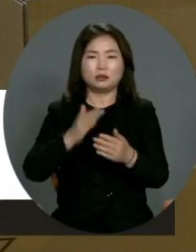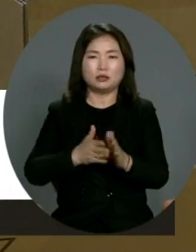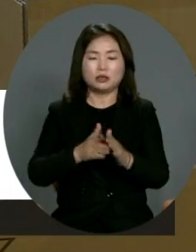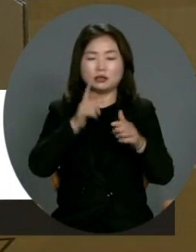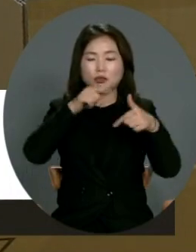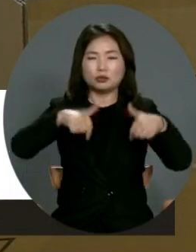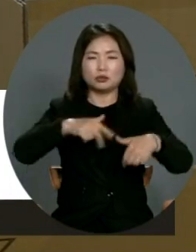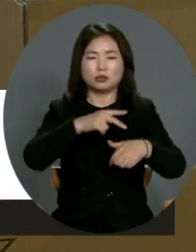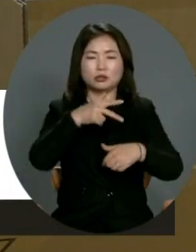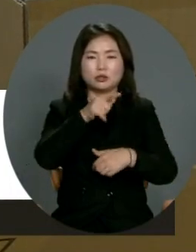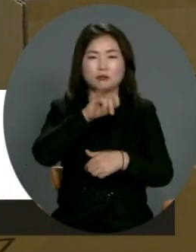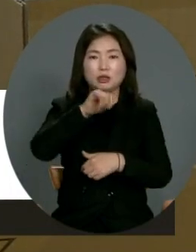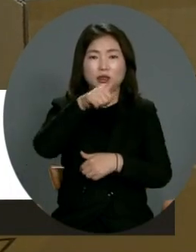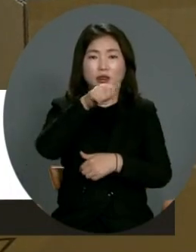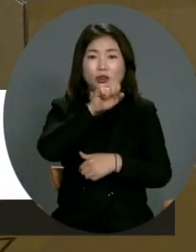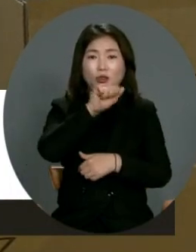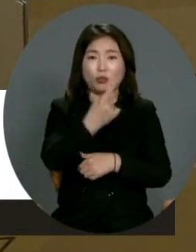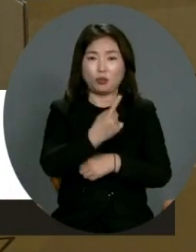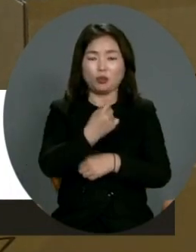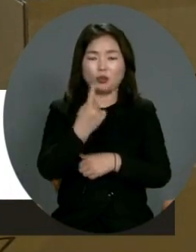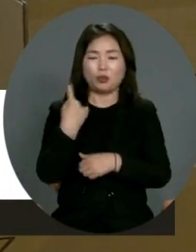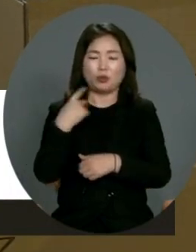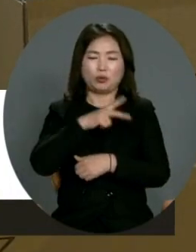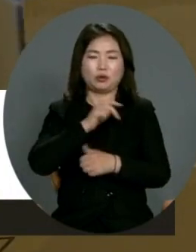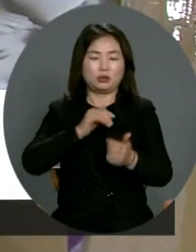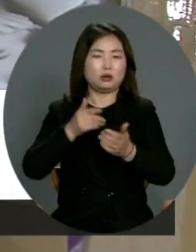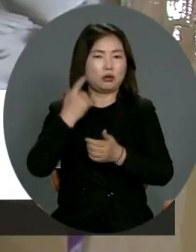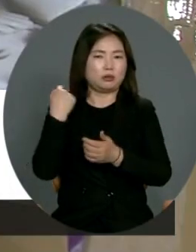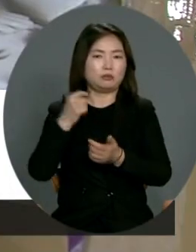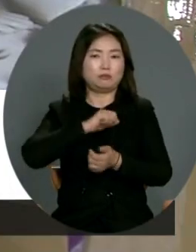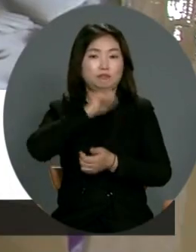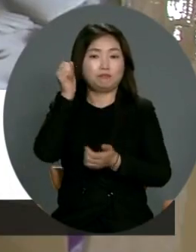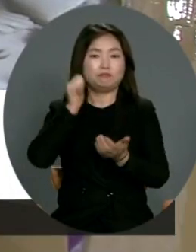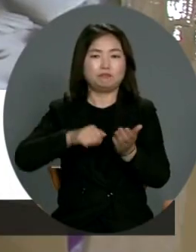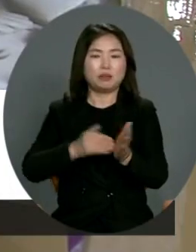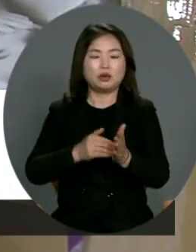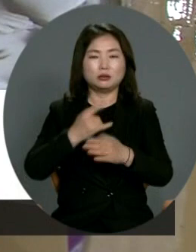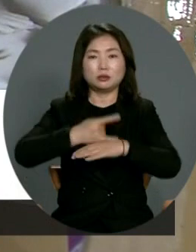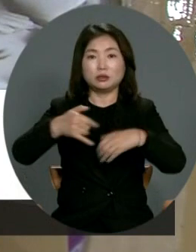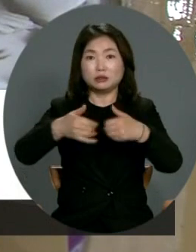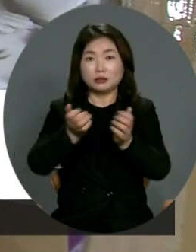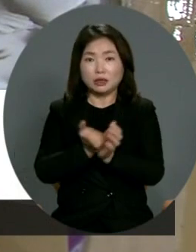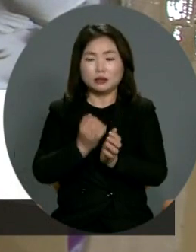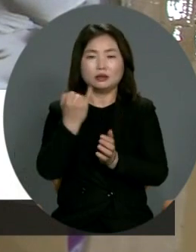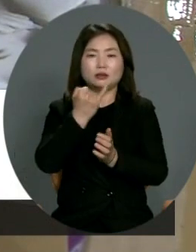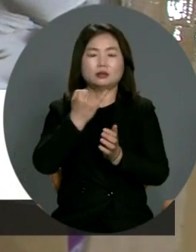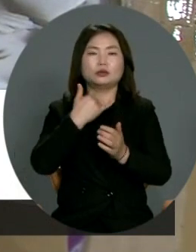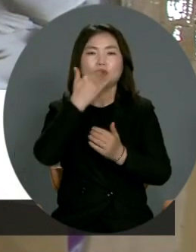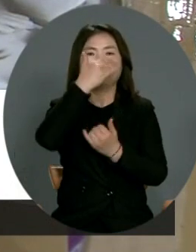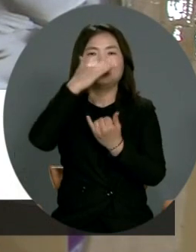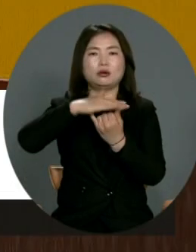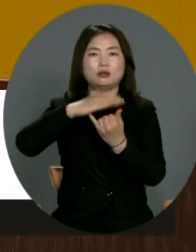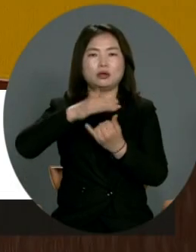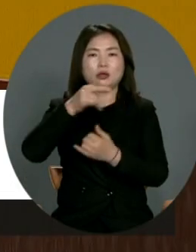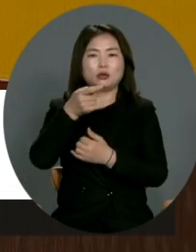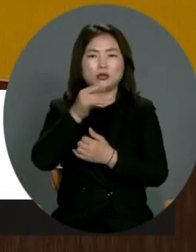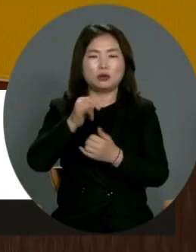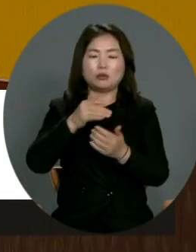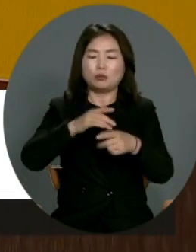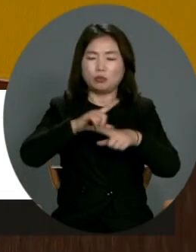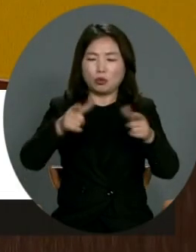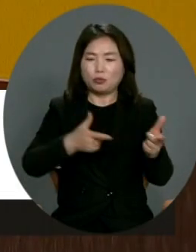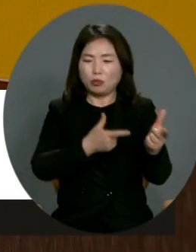서민우 달서구 의원이 대표 발의해 어제 본회의를 통과했습니다 정의당 대구시당은 여성 청소년 생리용품